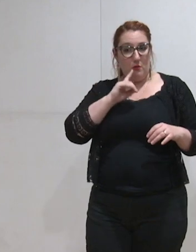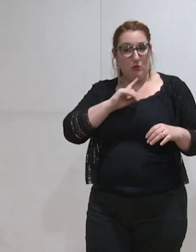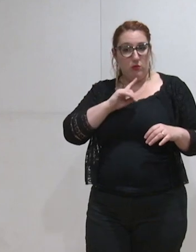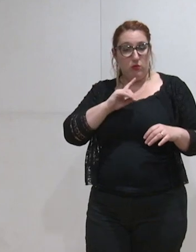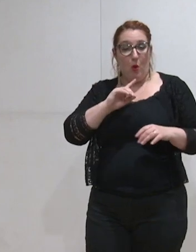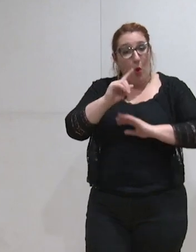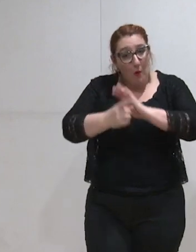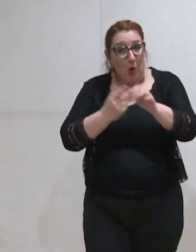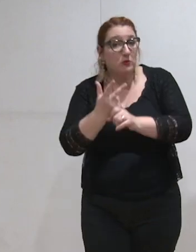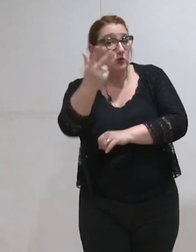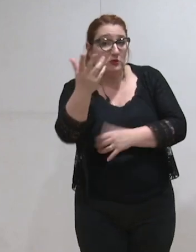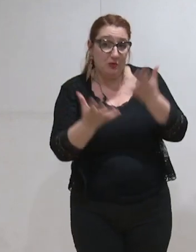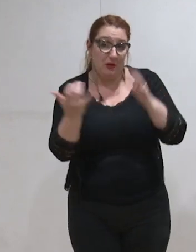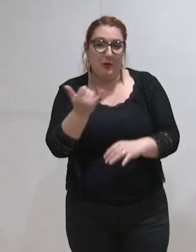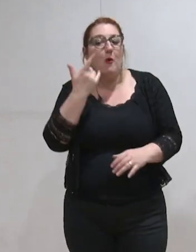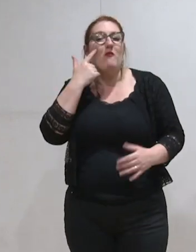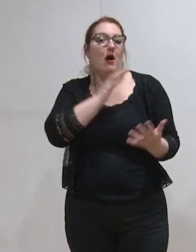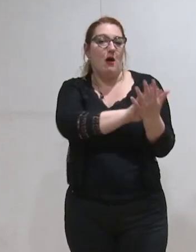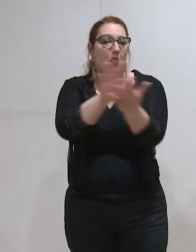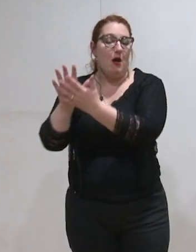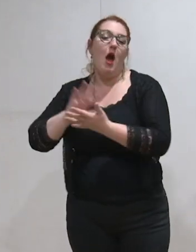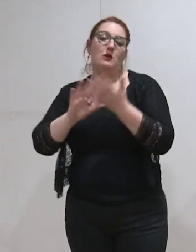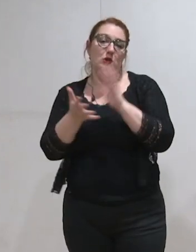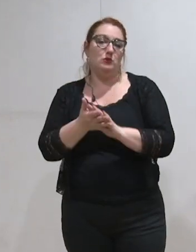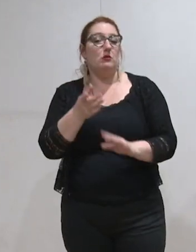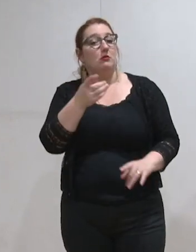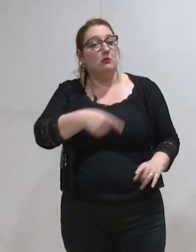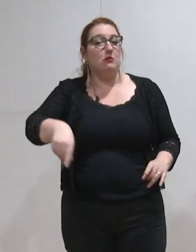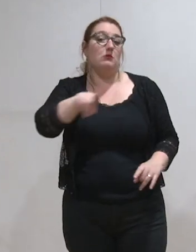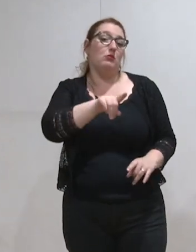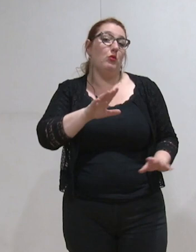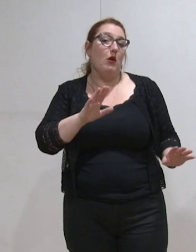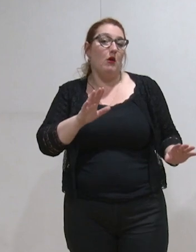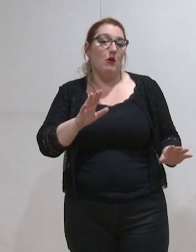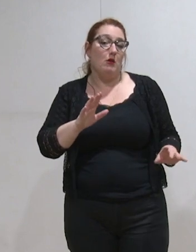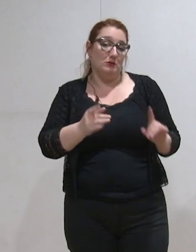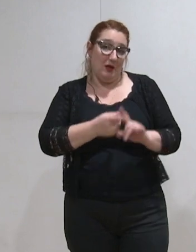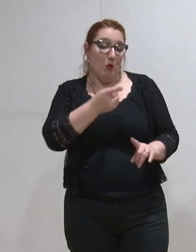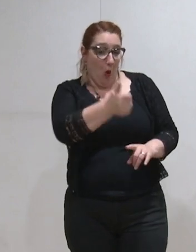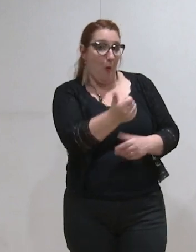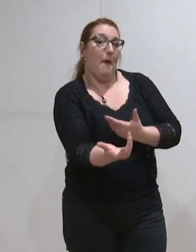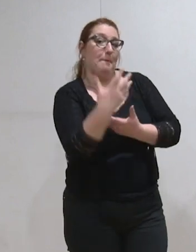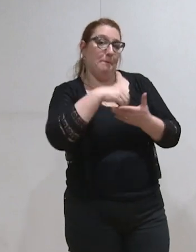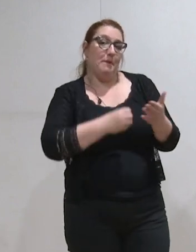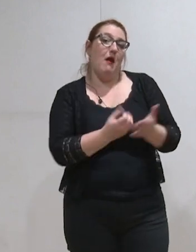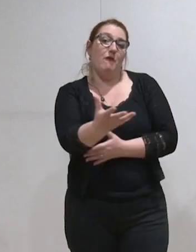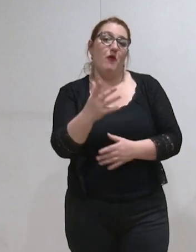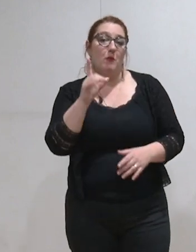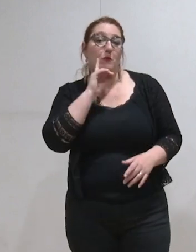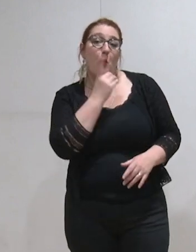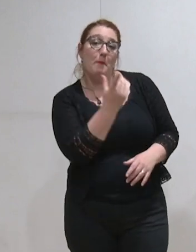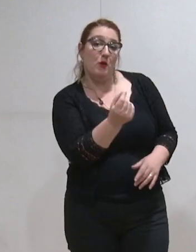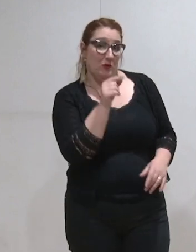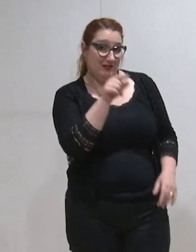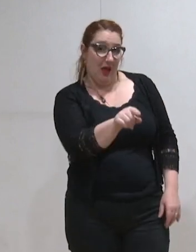la limite on en discutera avec elle c'est quand même elles qui sont les premières les premières à devoir être effectivement informé et c'est elles nos partenaires